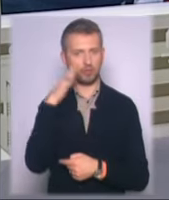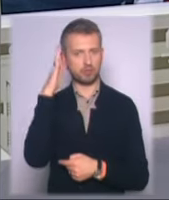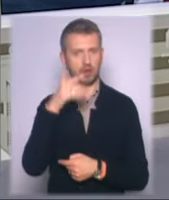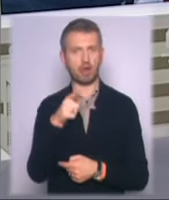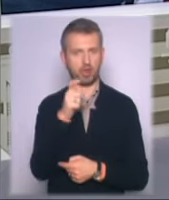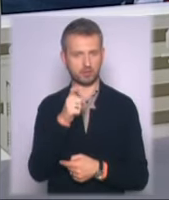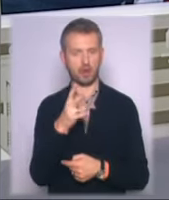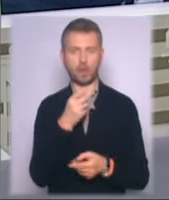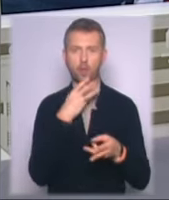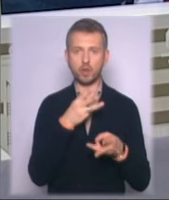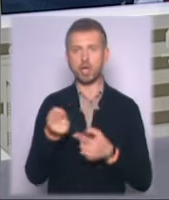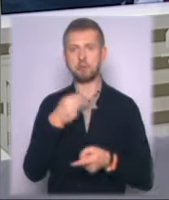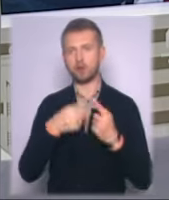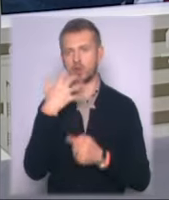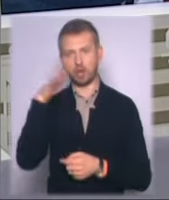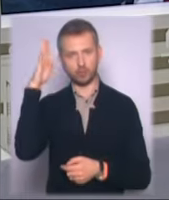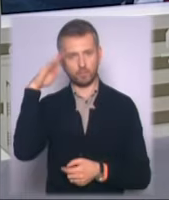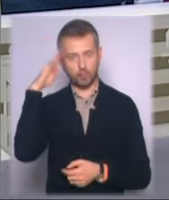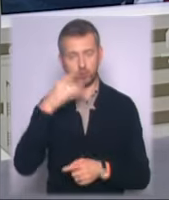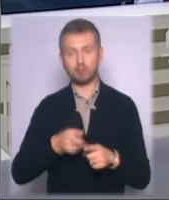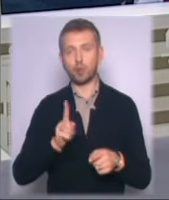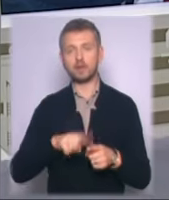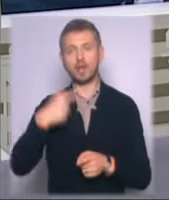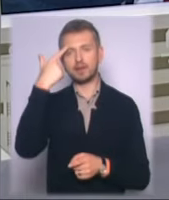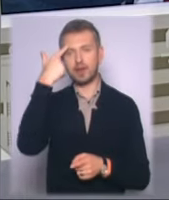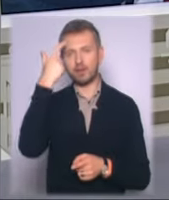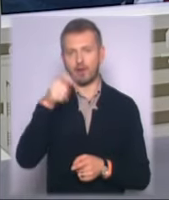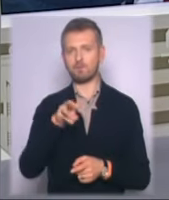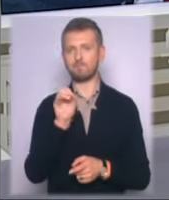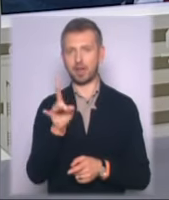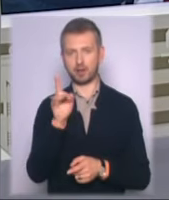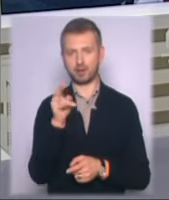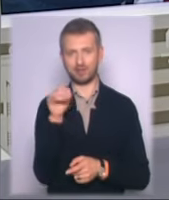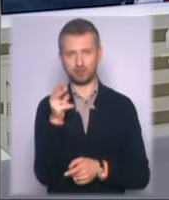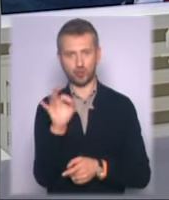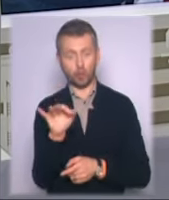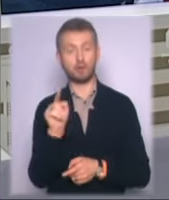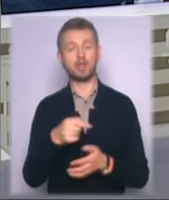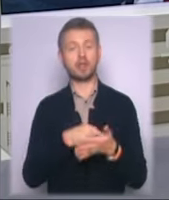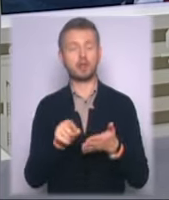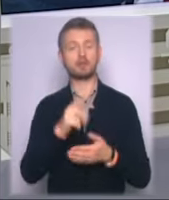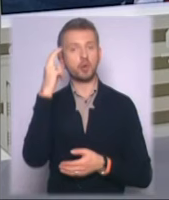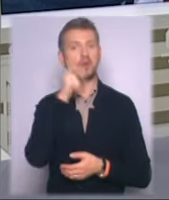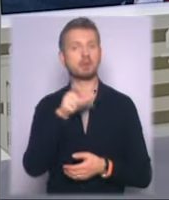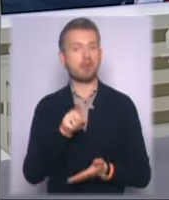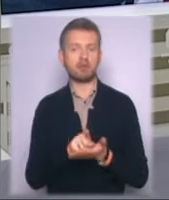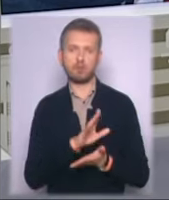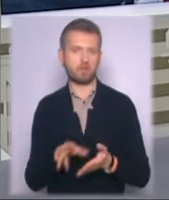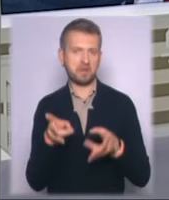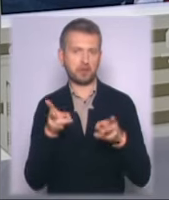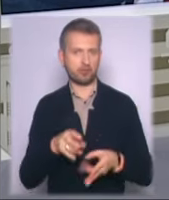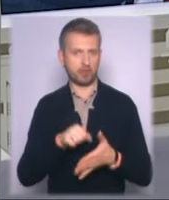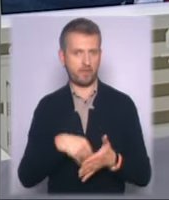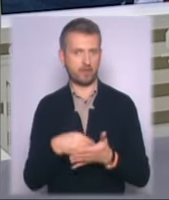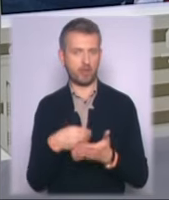та повернути в оселі киян гарячу воду. Про це заявив мер Києва Віталій Кличко. Він зазначив, що кияни не повинні страждати від